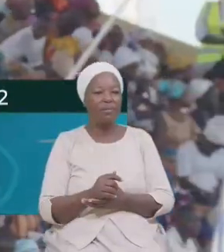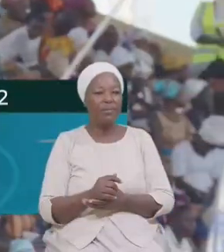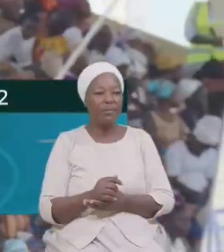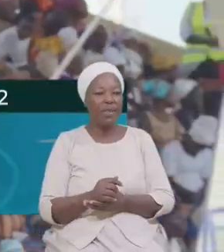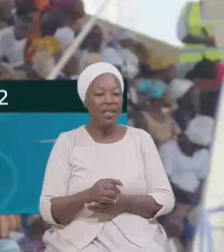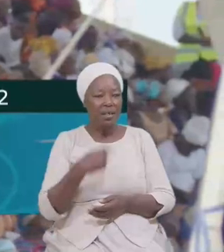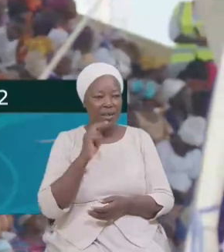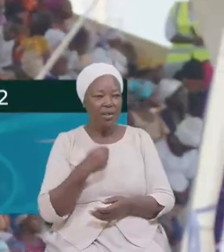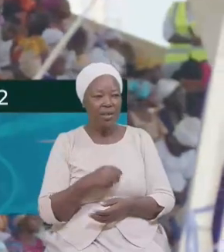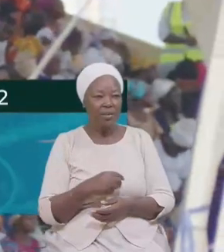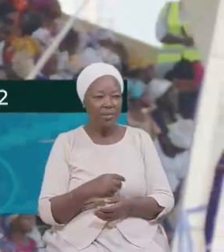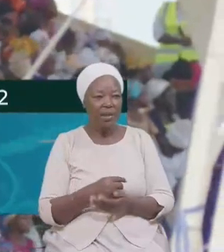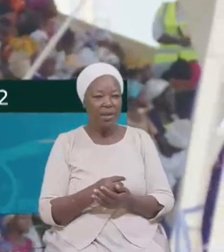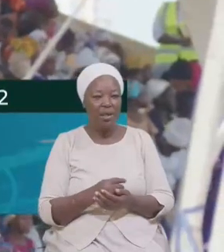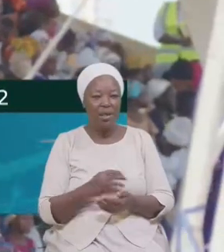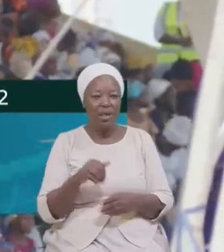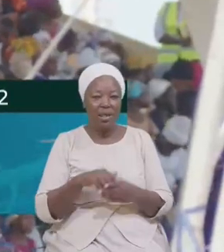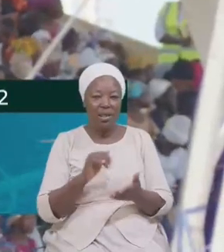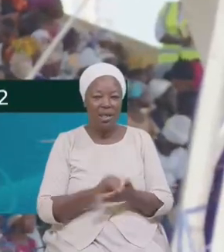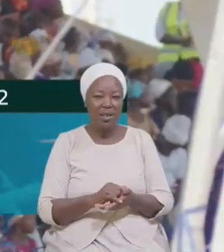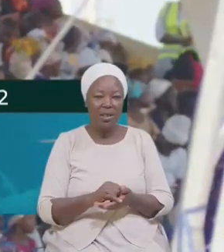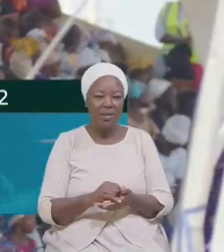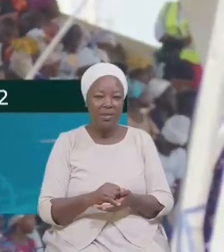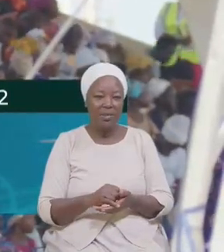Ésaïe 61, verset 1.